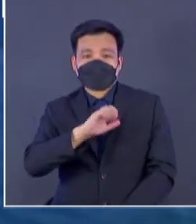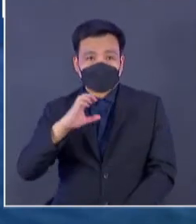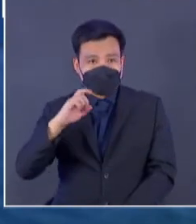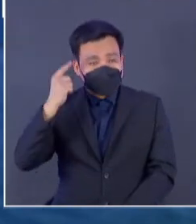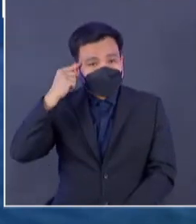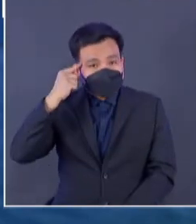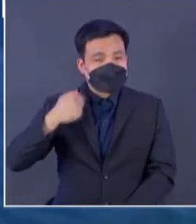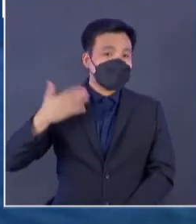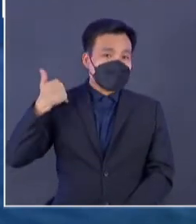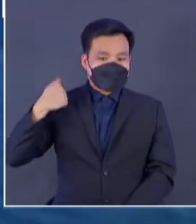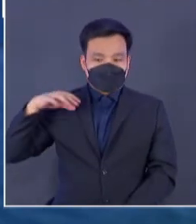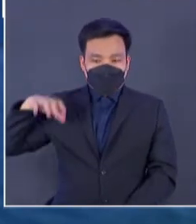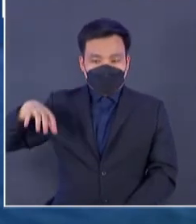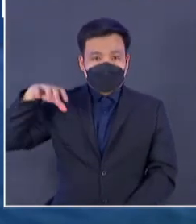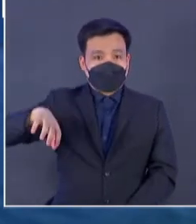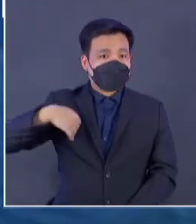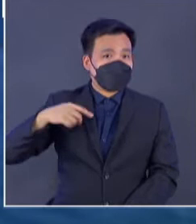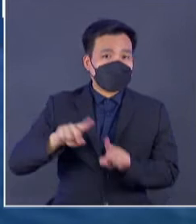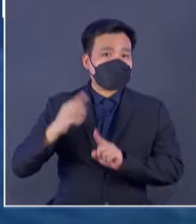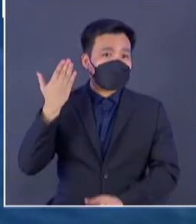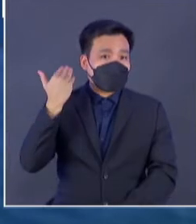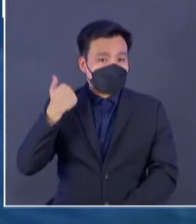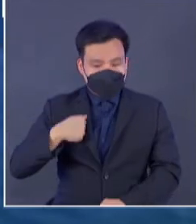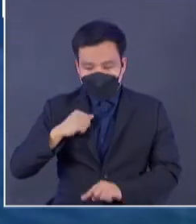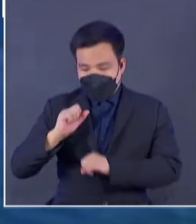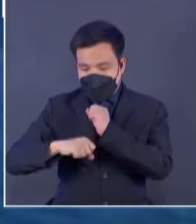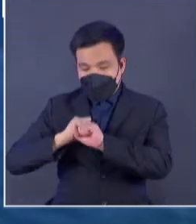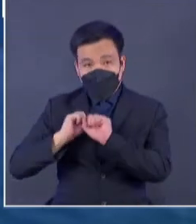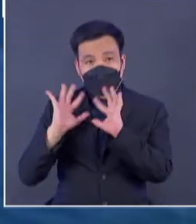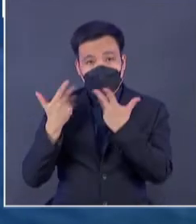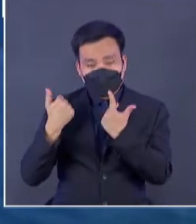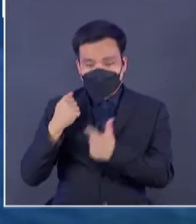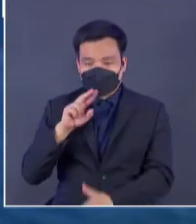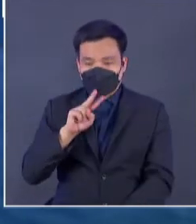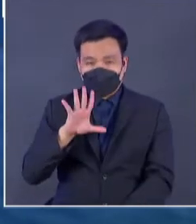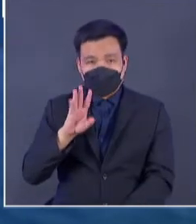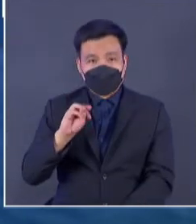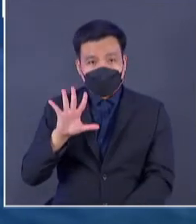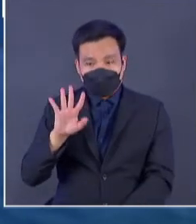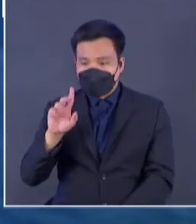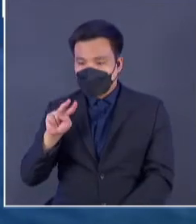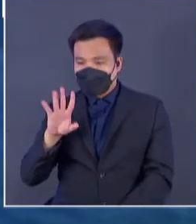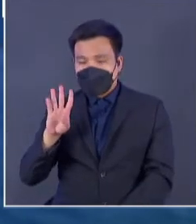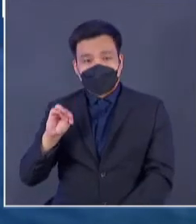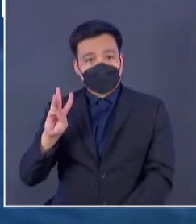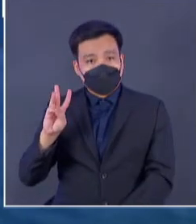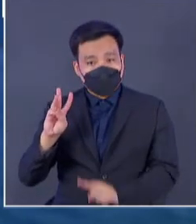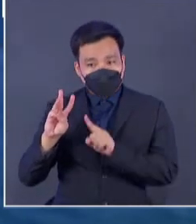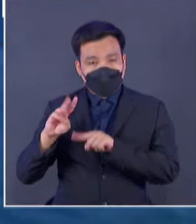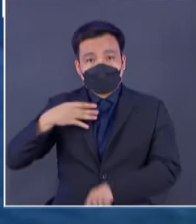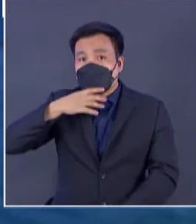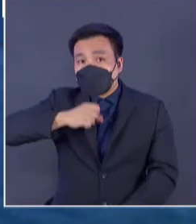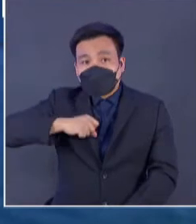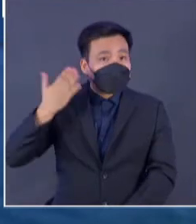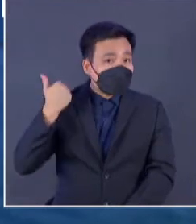นะครับไปหลังจากมันสิ้นสุดอายุมีการไปในปี2565ถึง 2566ก็อีกไม่ทันแล้วนะครับก็จะสิ้นสุดแล้วนะครับ